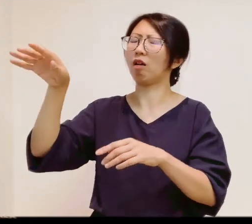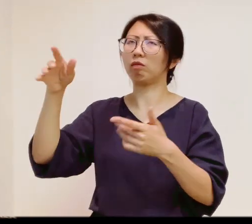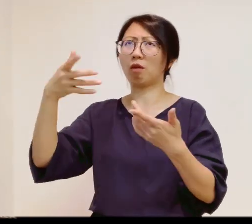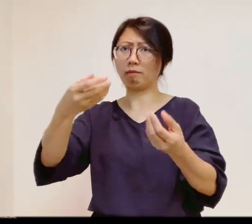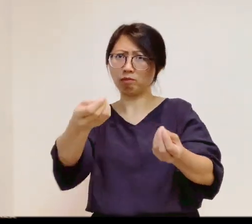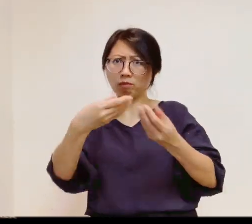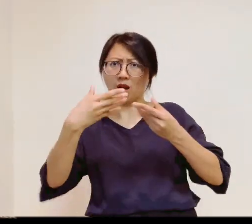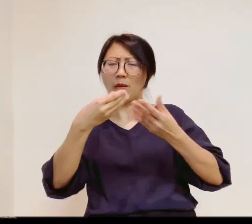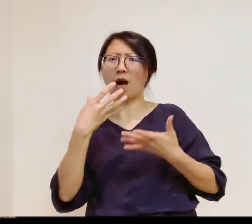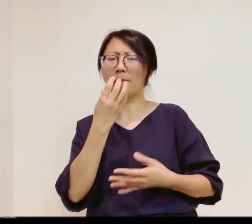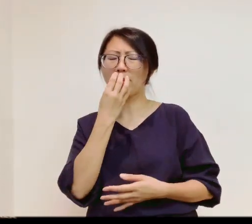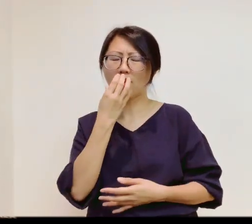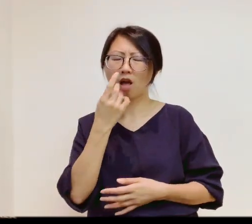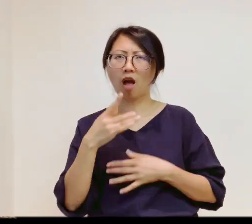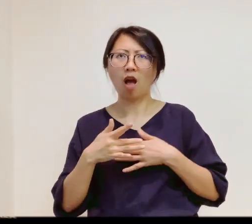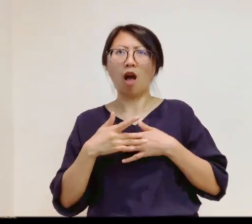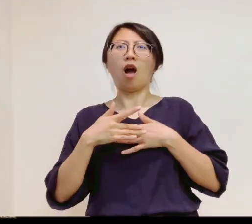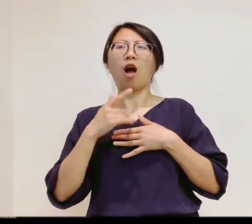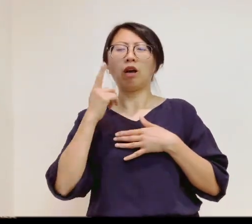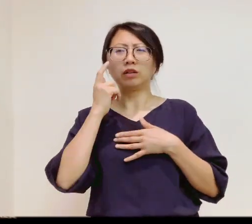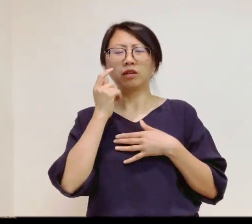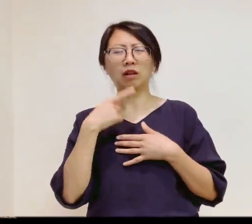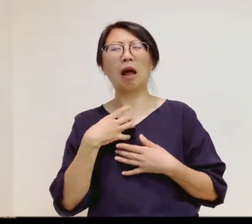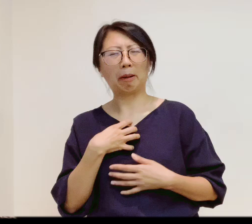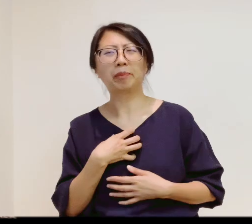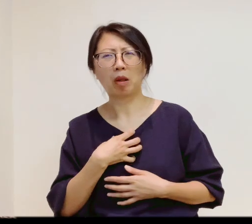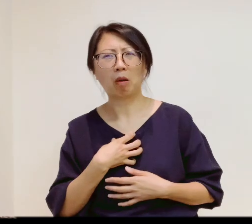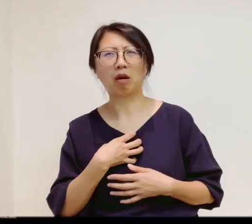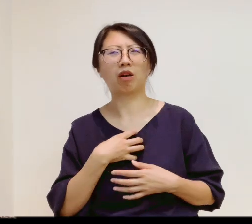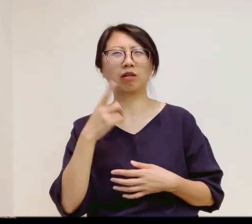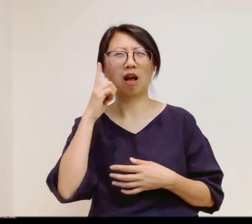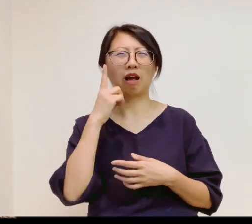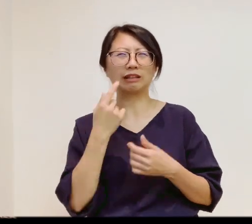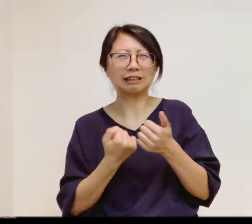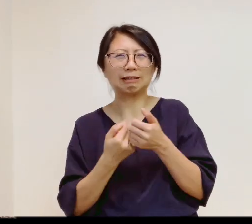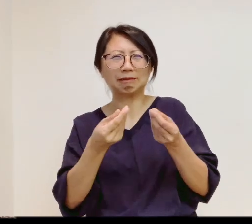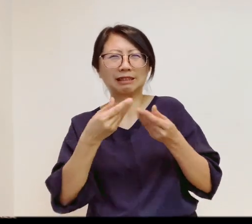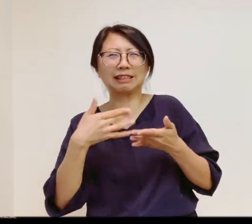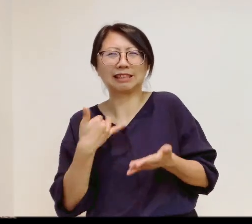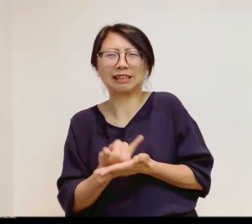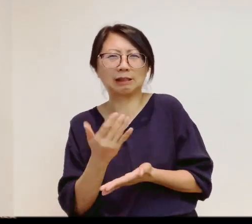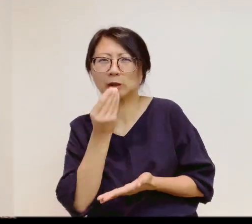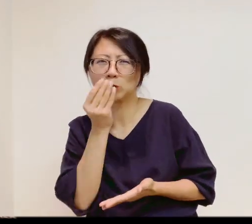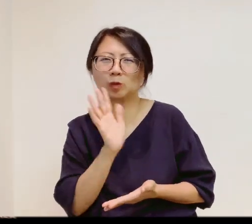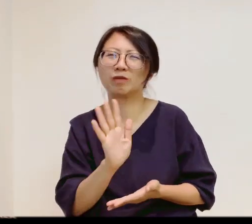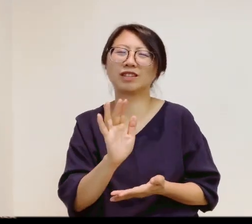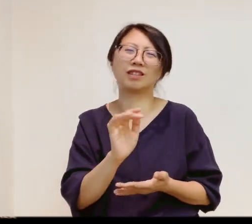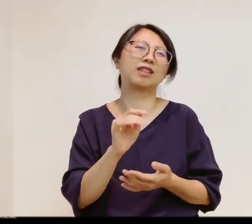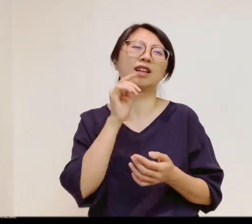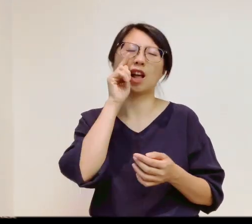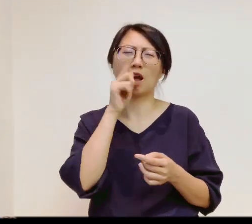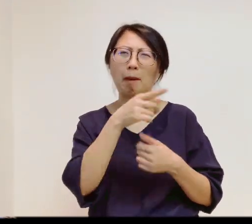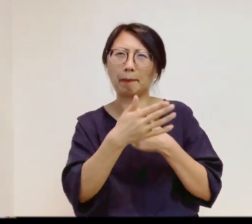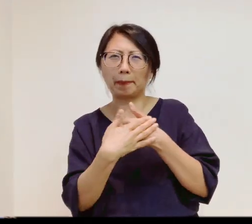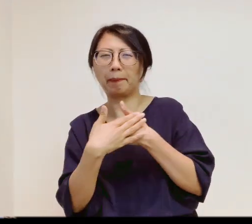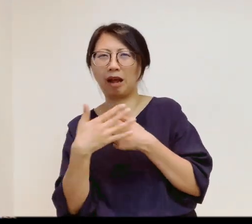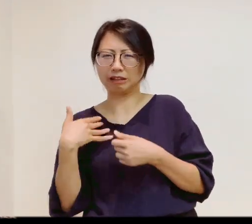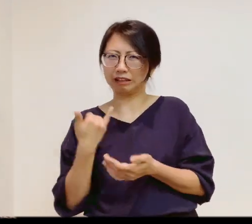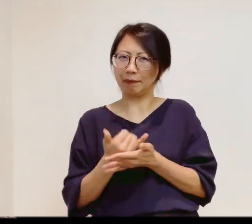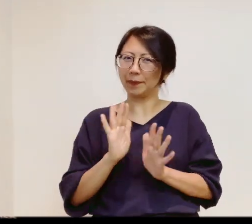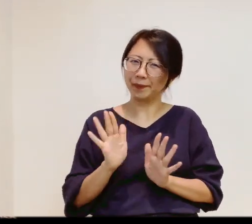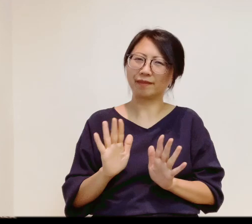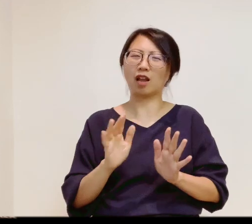嘅。咁啊，呢個令到係非常之感動嘅，就好似而家法庭裏邊咧有啲送車師咧，你唔好睇少呢樣嘢咯。即係我